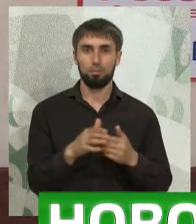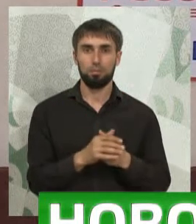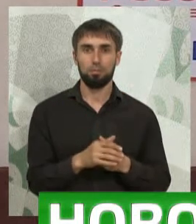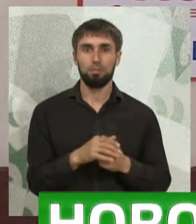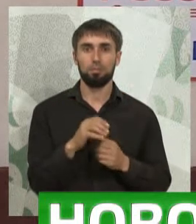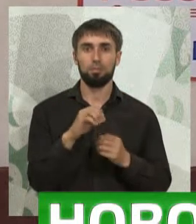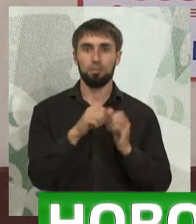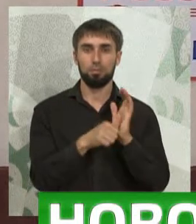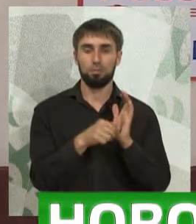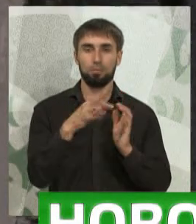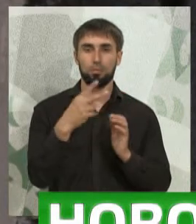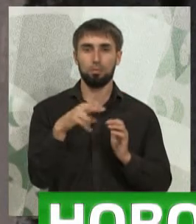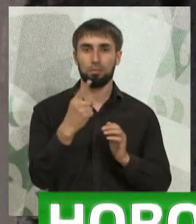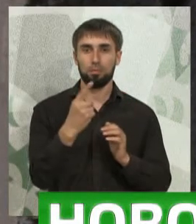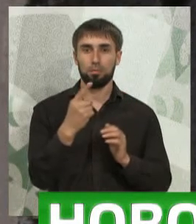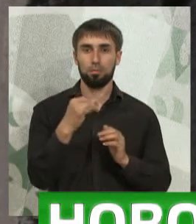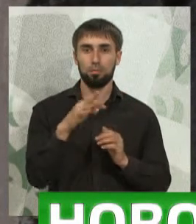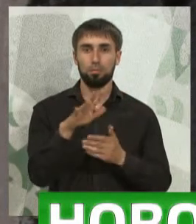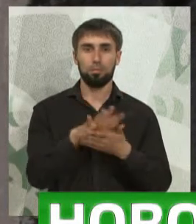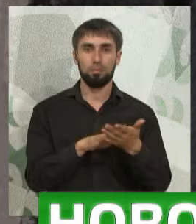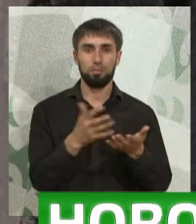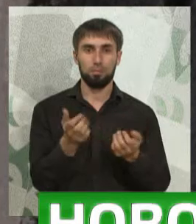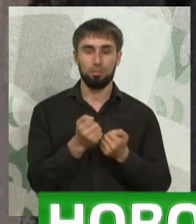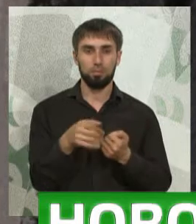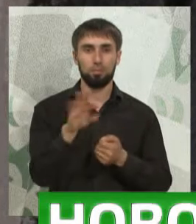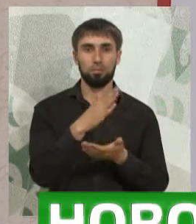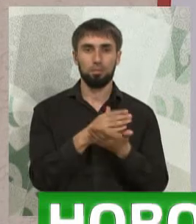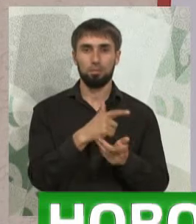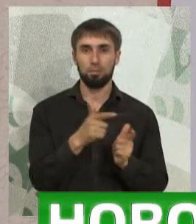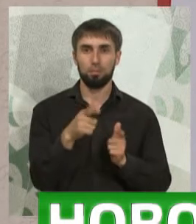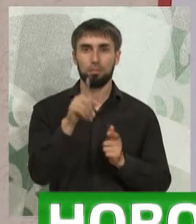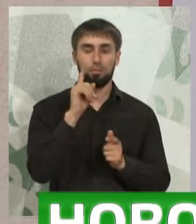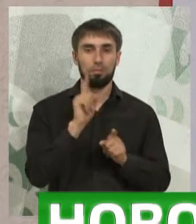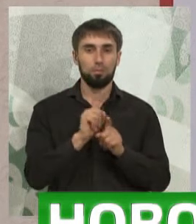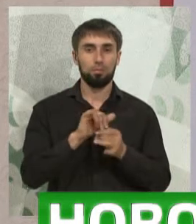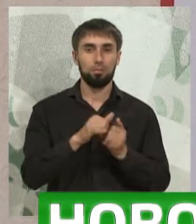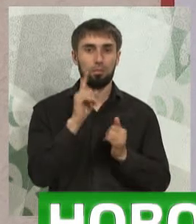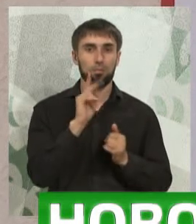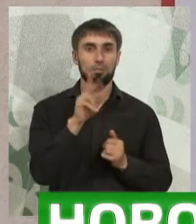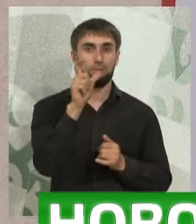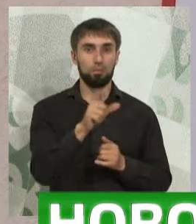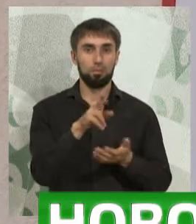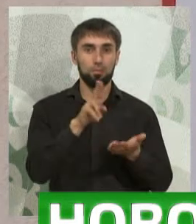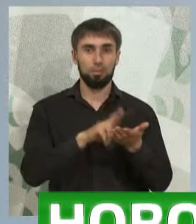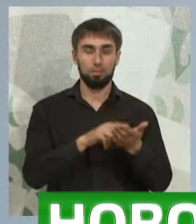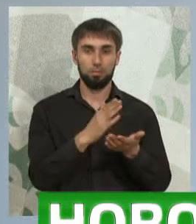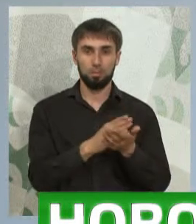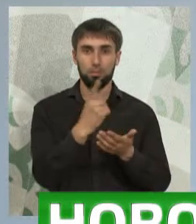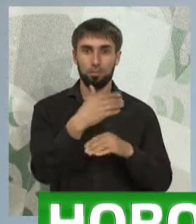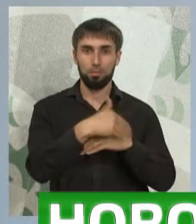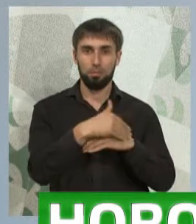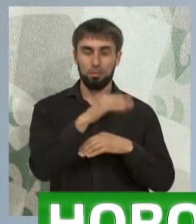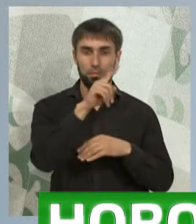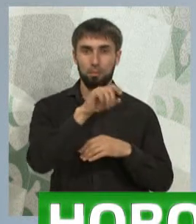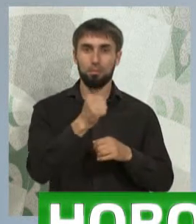по 21 июня пункты приема заявлений открыты во всех УИК. Услуга удобна для тех граждан, которые зарегистрированы по одному адресу,